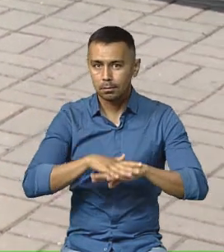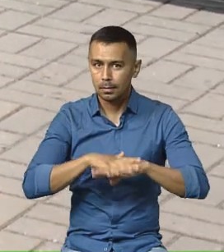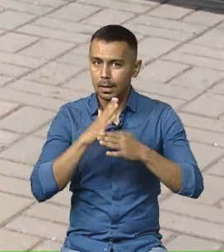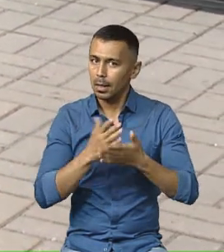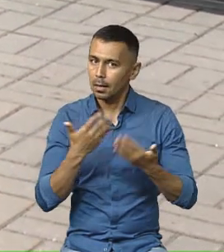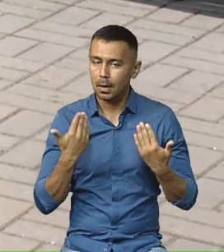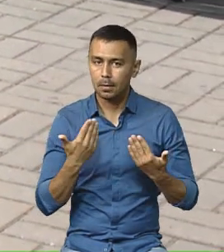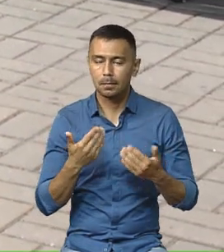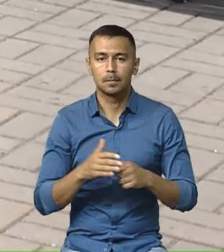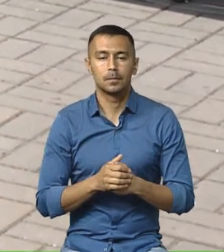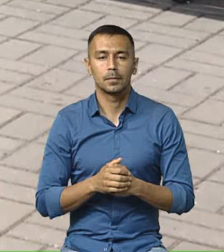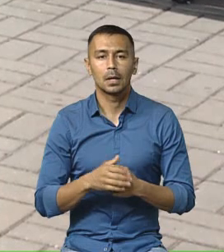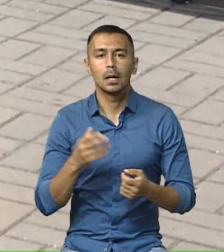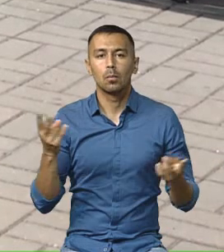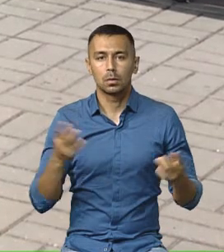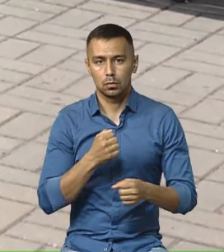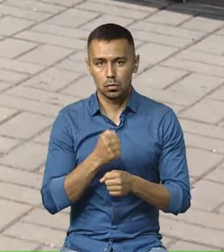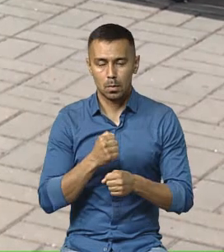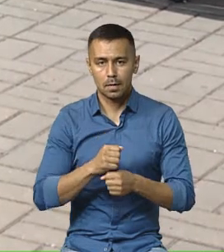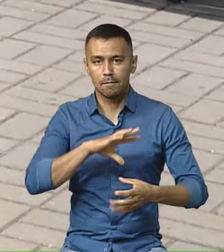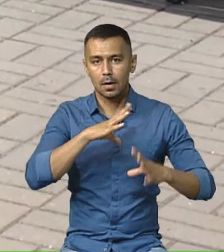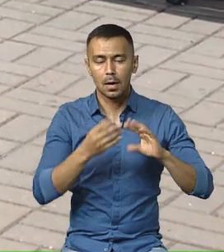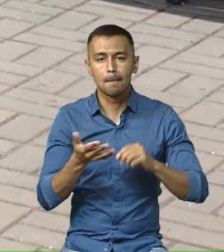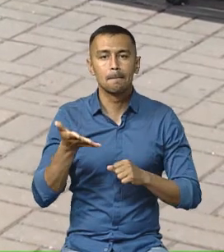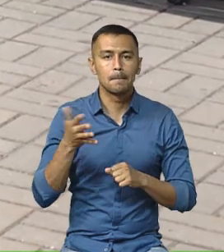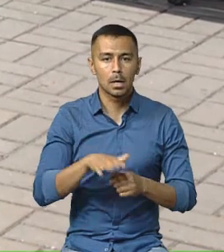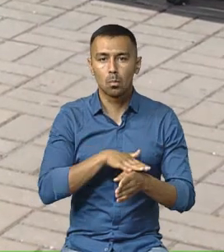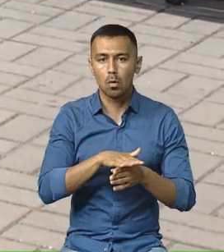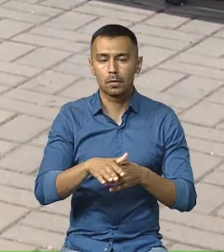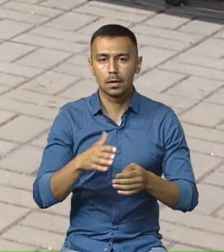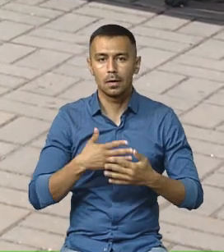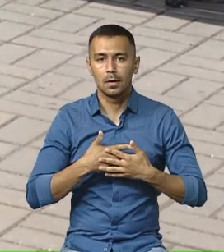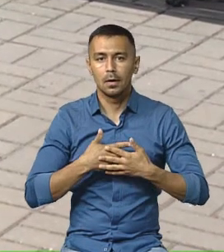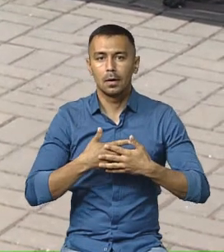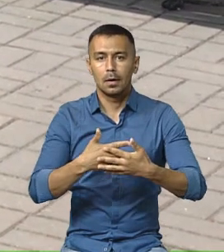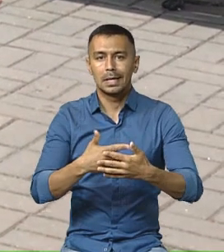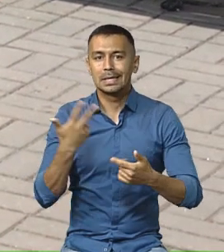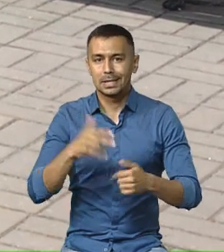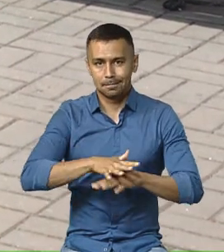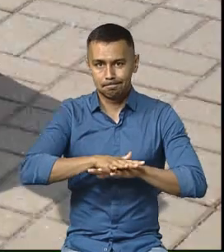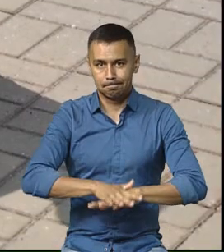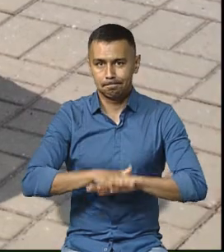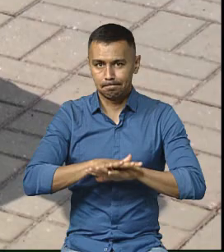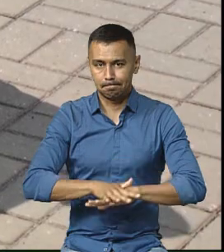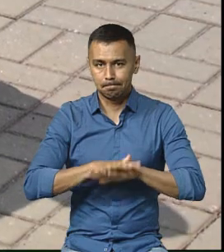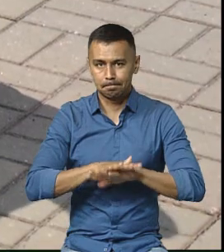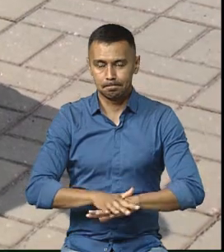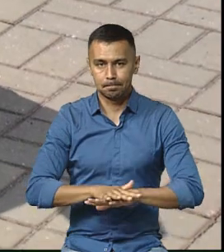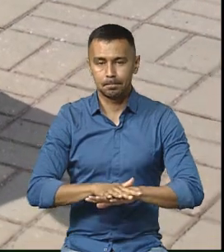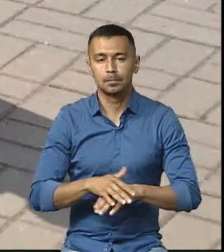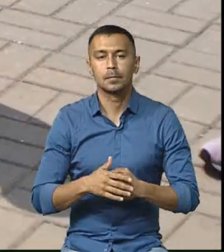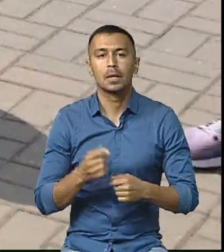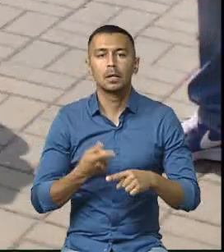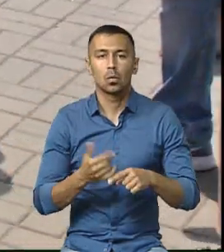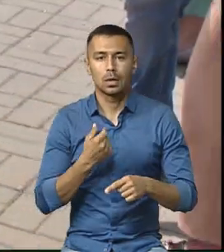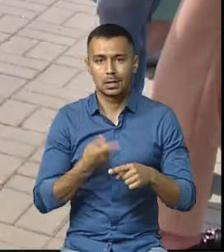отаким макаром. Потрібно зробити взагалі 5 повних вдохів і 30 натискань такими чергуваннями. Лінія натискання – це в нас